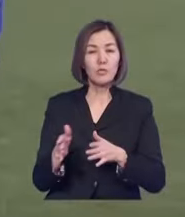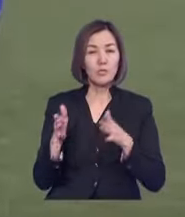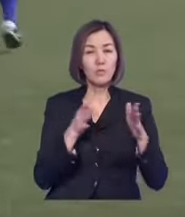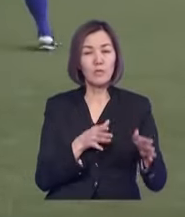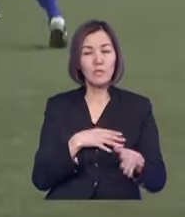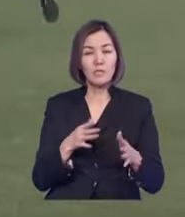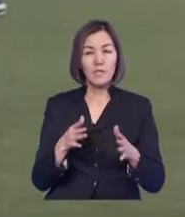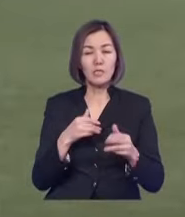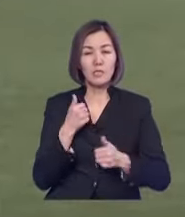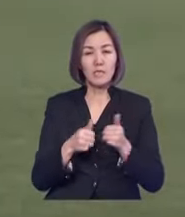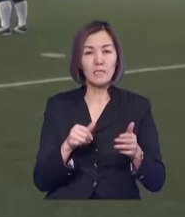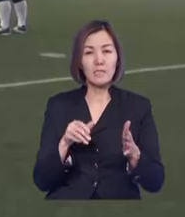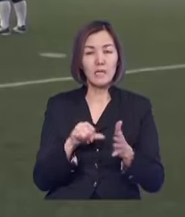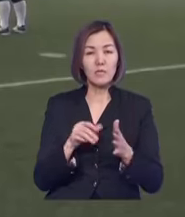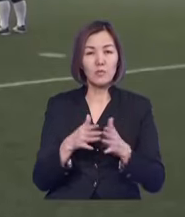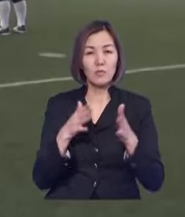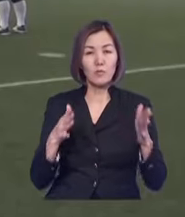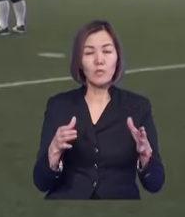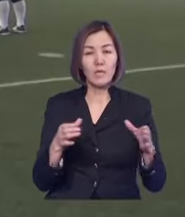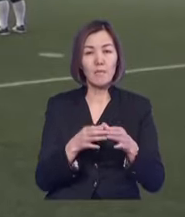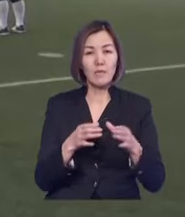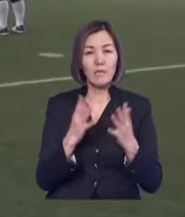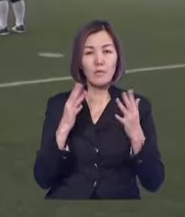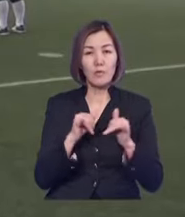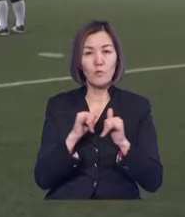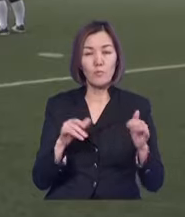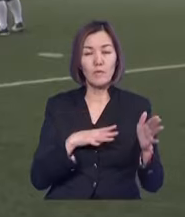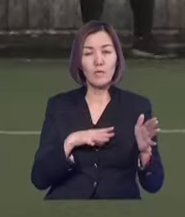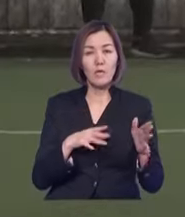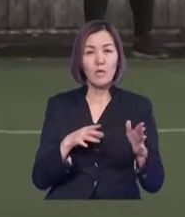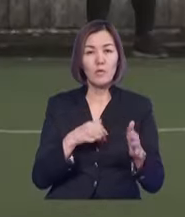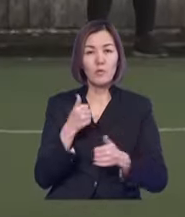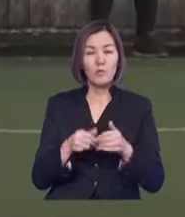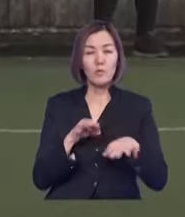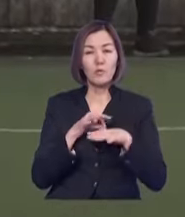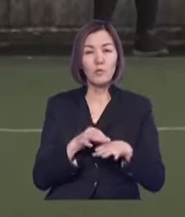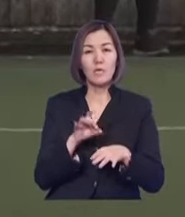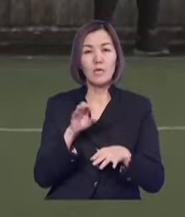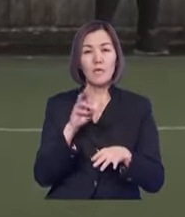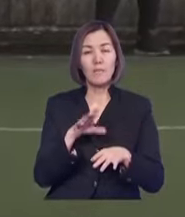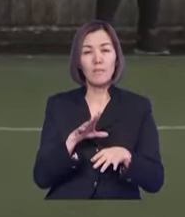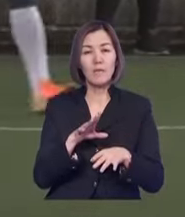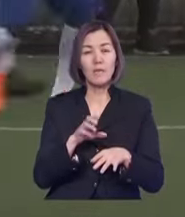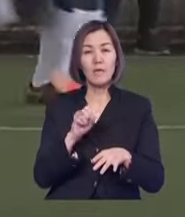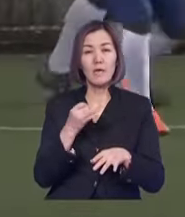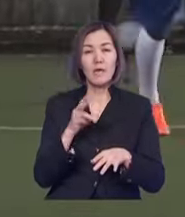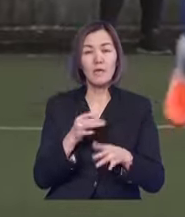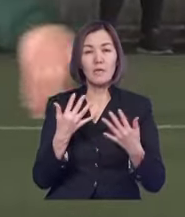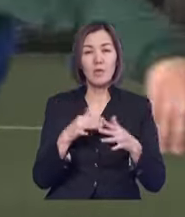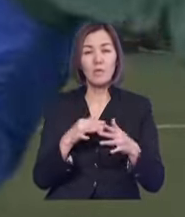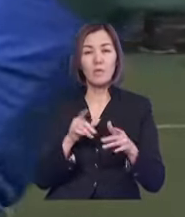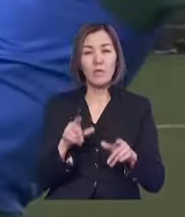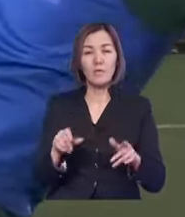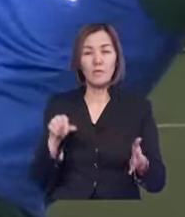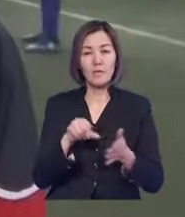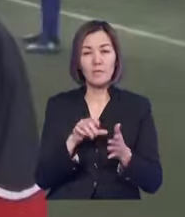ауқымы кеңейіп, қатысушы командалар саны арта түсуде. Бұл жолғы турнирді өткізуге Райымбек ауданы Қайнар ауылының азаматтары